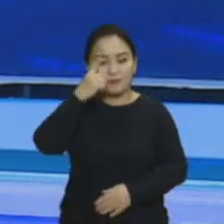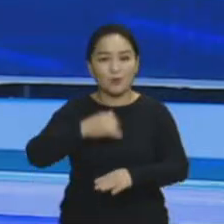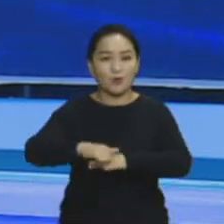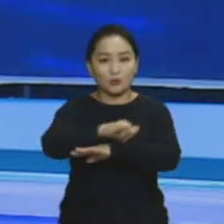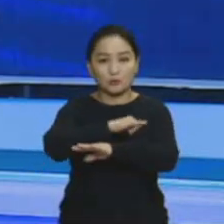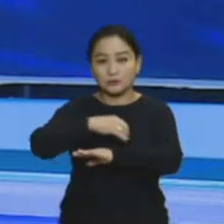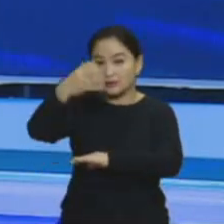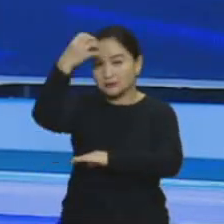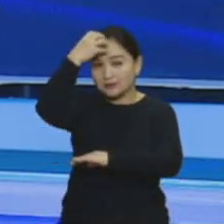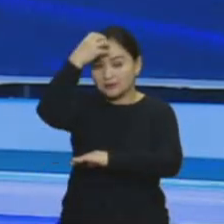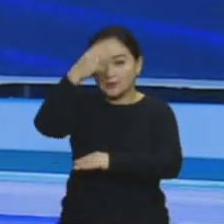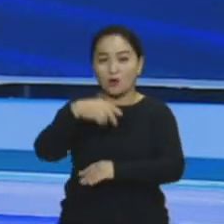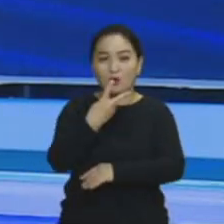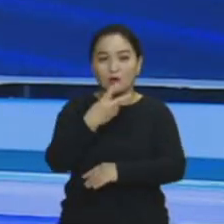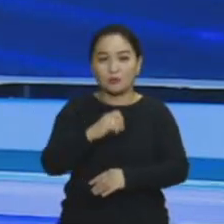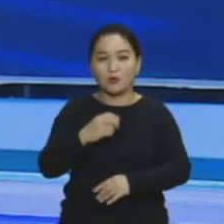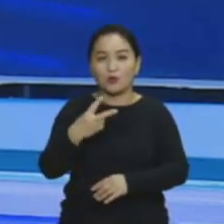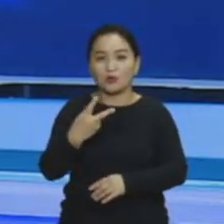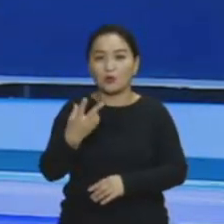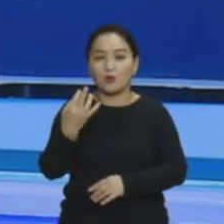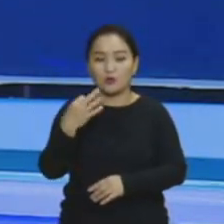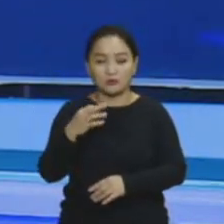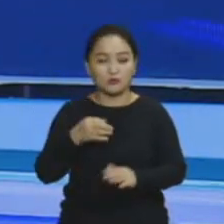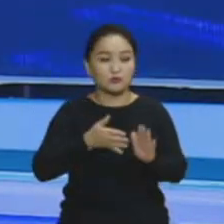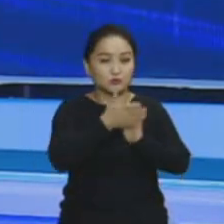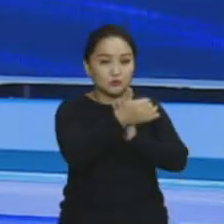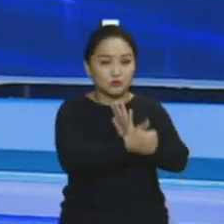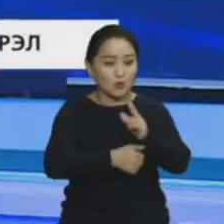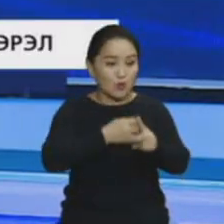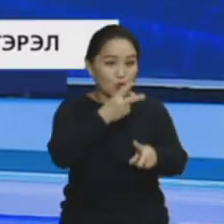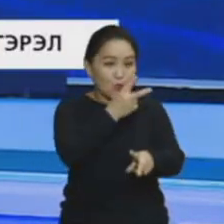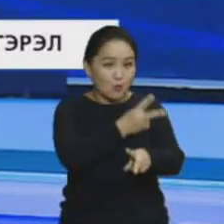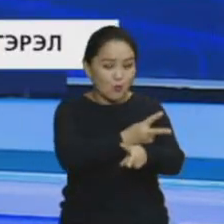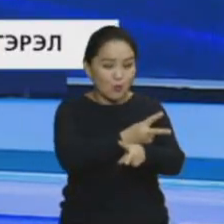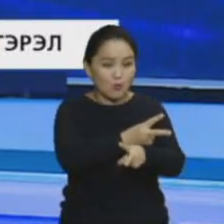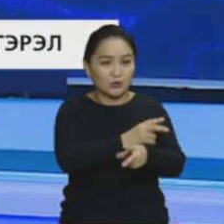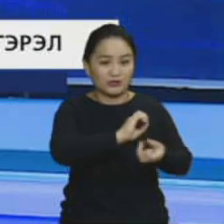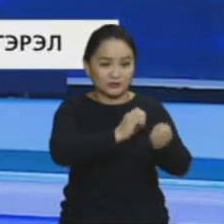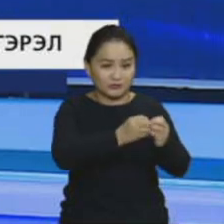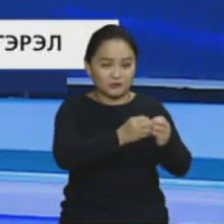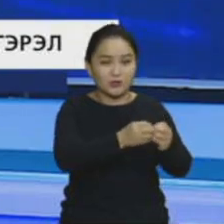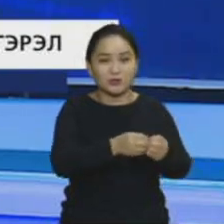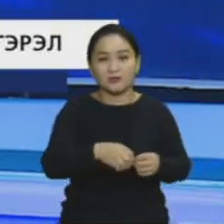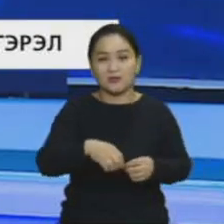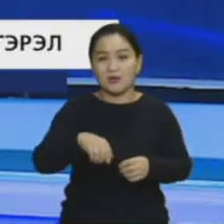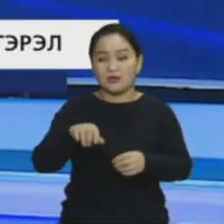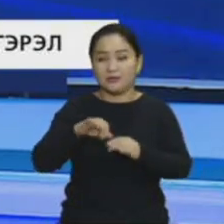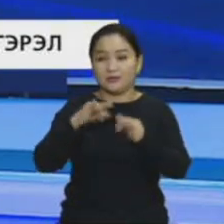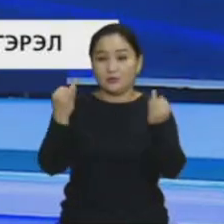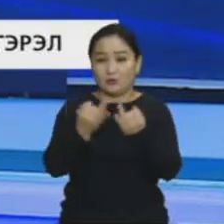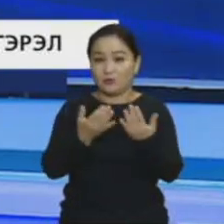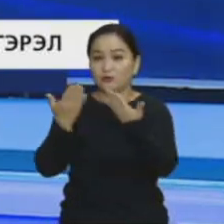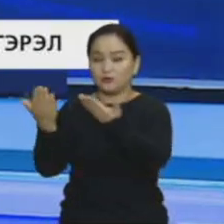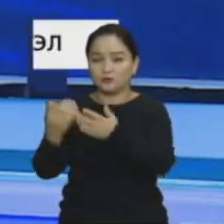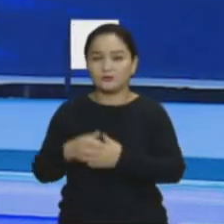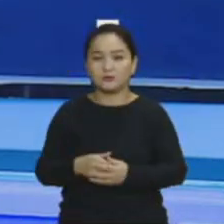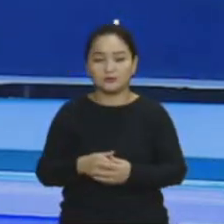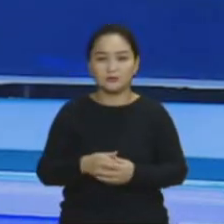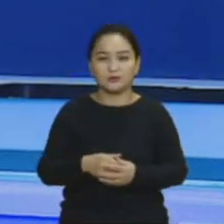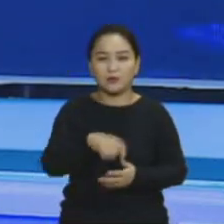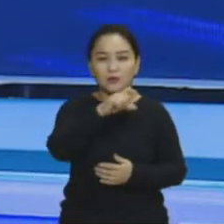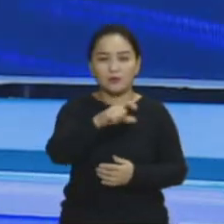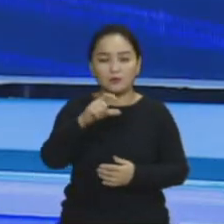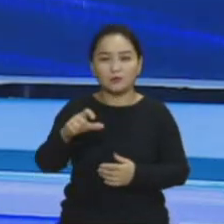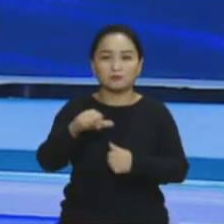Засгийн газраас ирэх 2023 оны төсвийн хуулийг боловсруулж улсын их хурлд өргөн мэдүүлсэн. Зангихтээ төсвийн хуулийн цэцлийг олон нийтэд танилцуулж санал авах